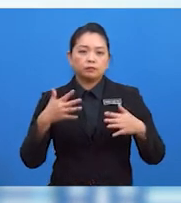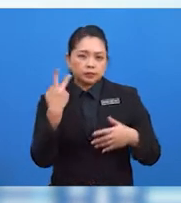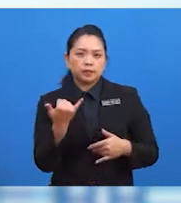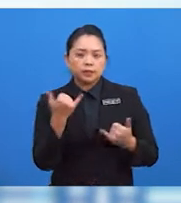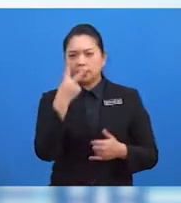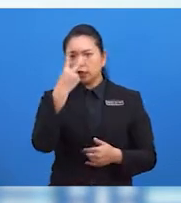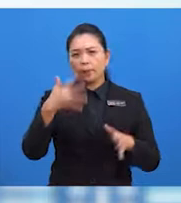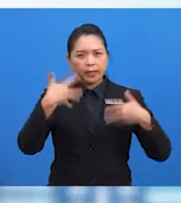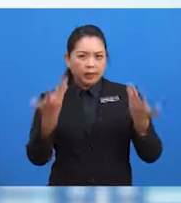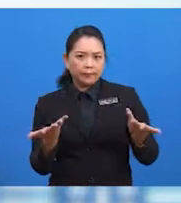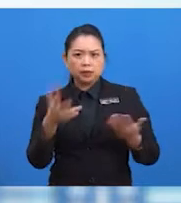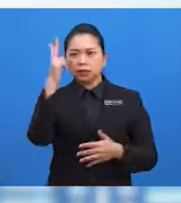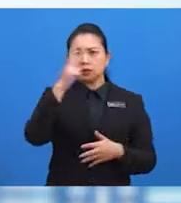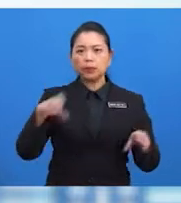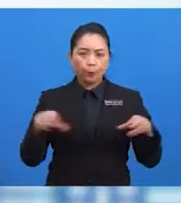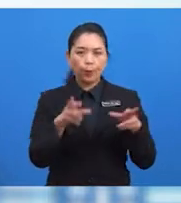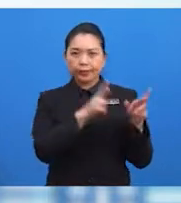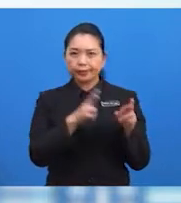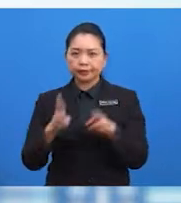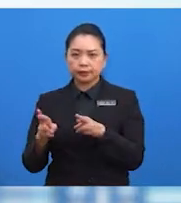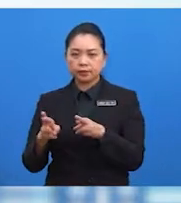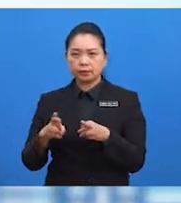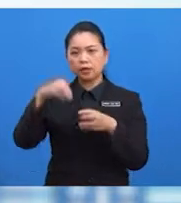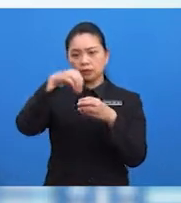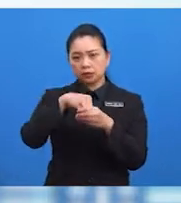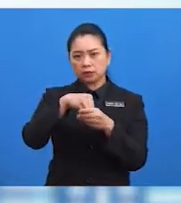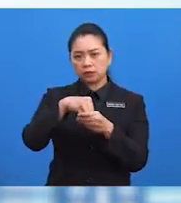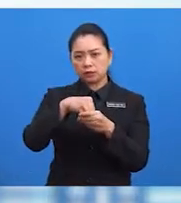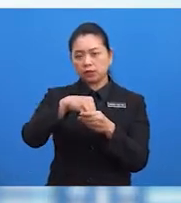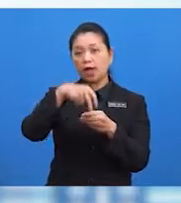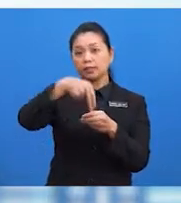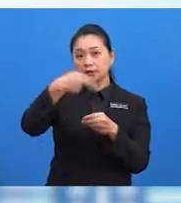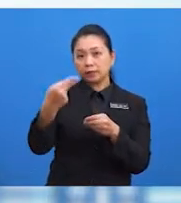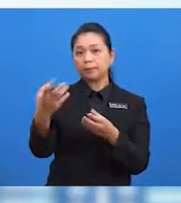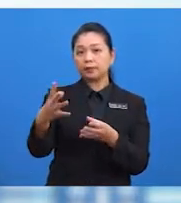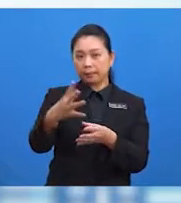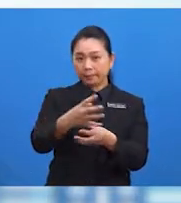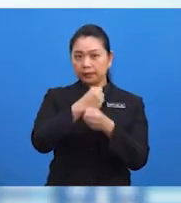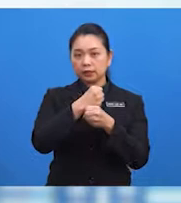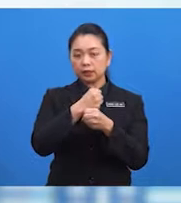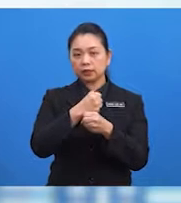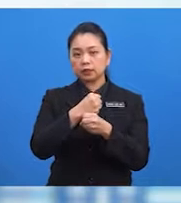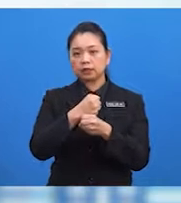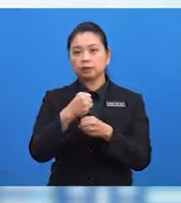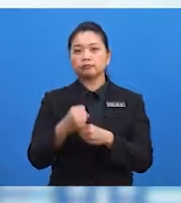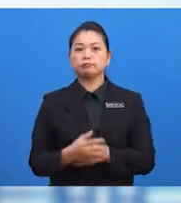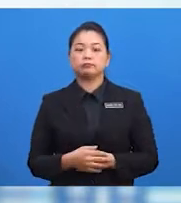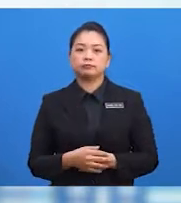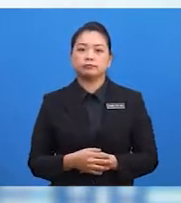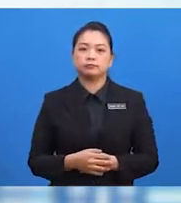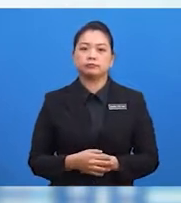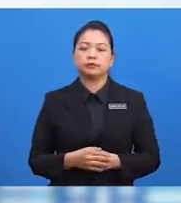membuat perancangan yang rapi dalam peruntukan hasil pendapatan negara supaya